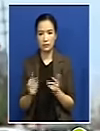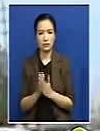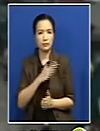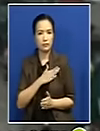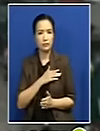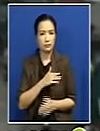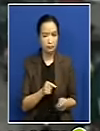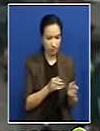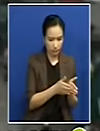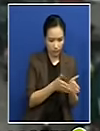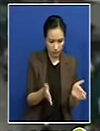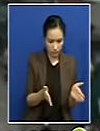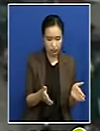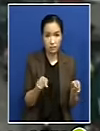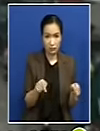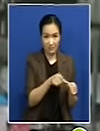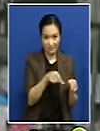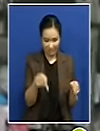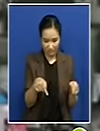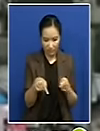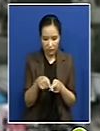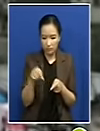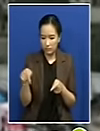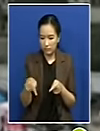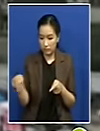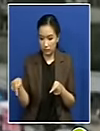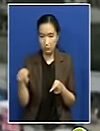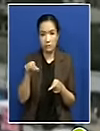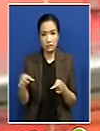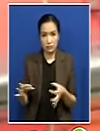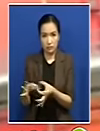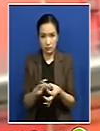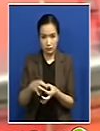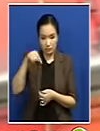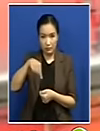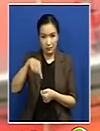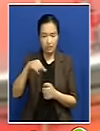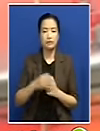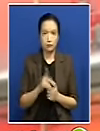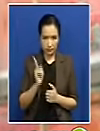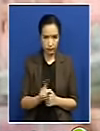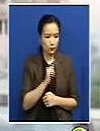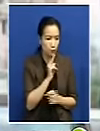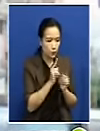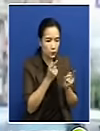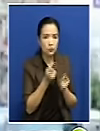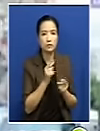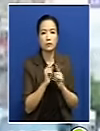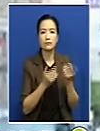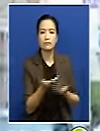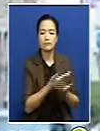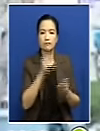ครื่องเป็นการปลดล็อกส่วนหนึ่งและปลดล็อกอีกส่วนหนึ่งก็คือให้ไปเจรจาร่วมกับผู้รับสัมปทานเดินร